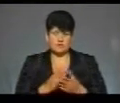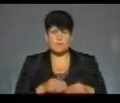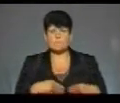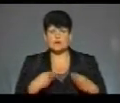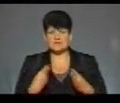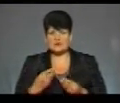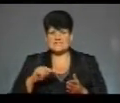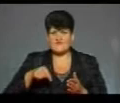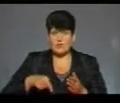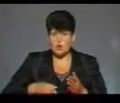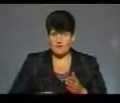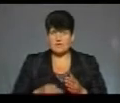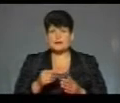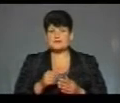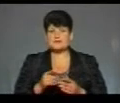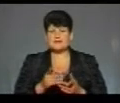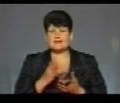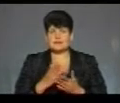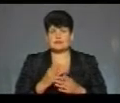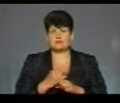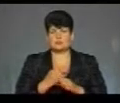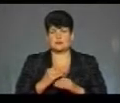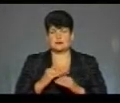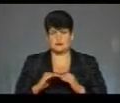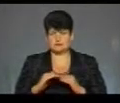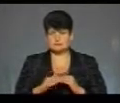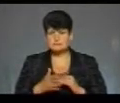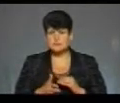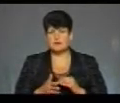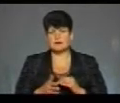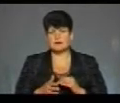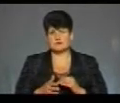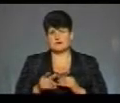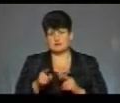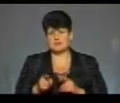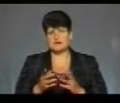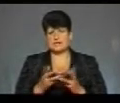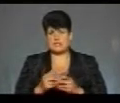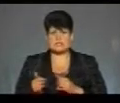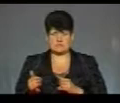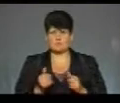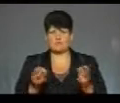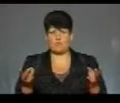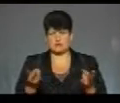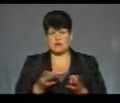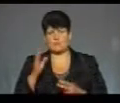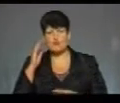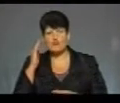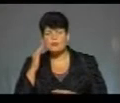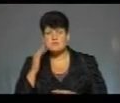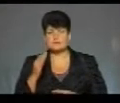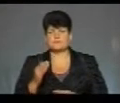із свердловин, які є встановлені на полігоні, які в повній мірі їхня кількість забезпечує потребу у воді